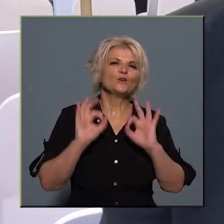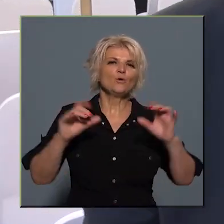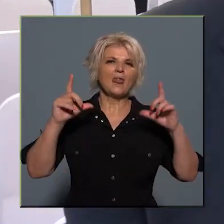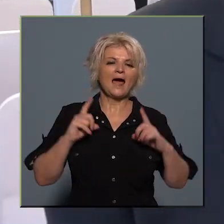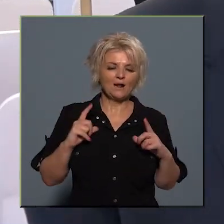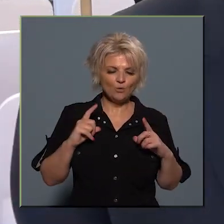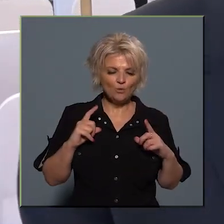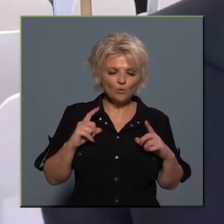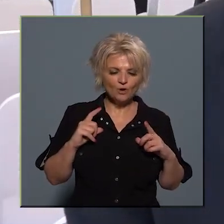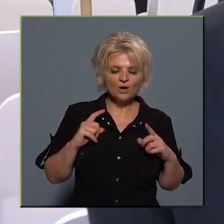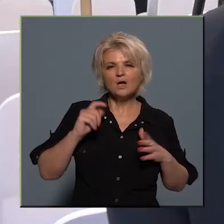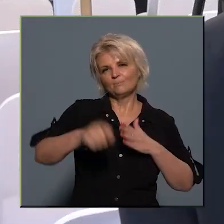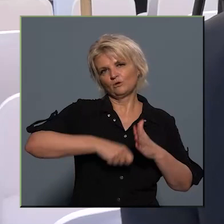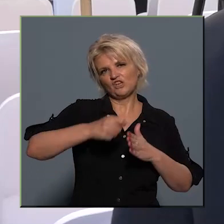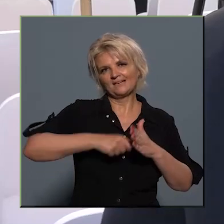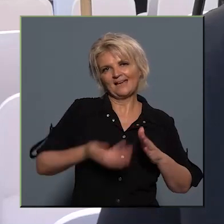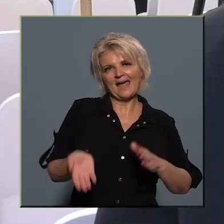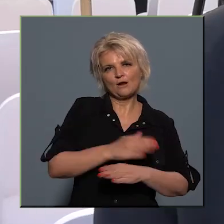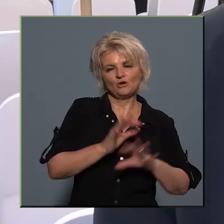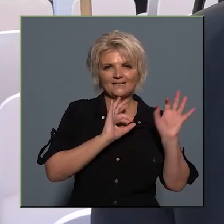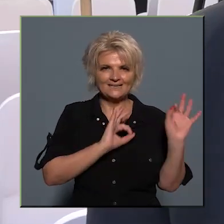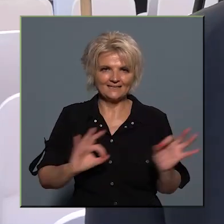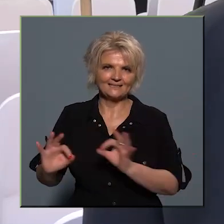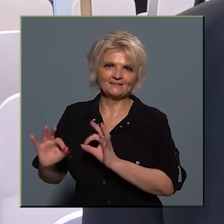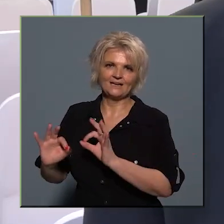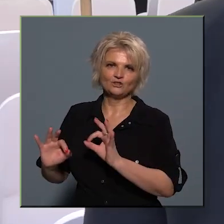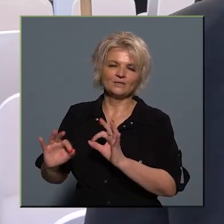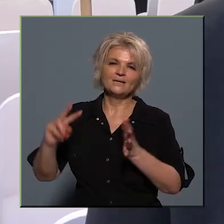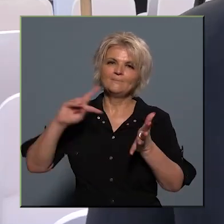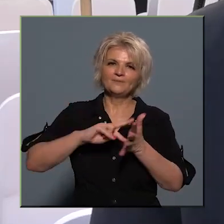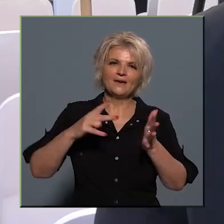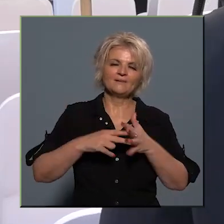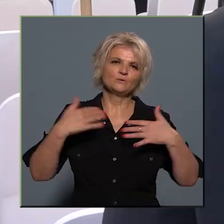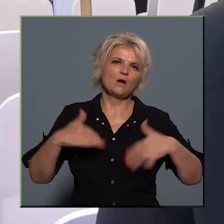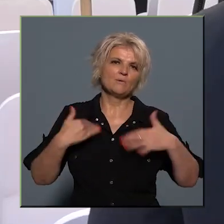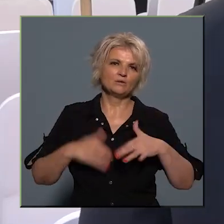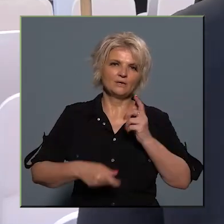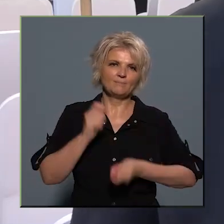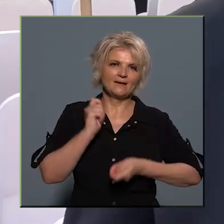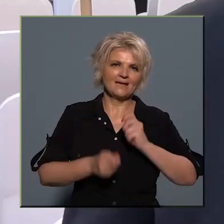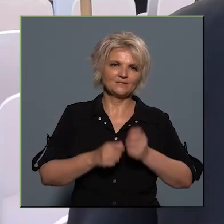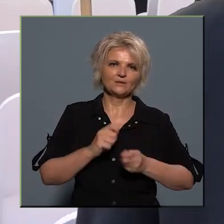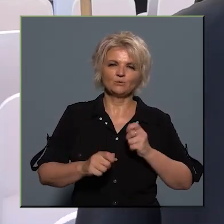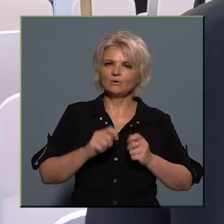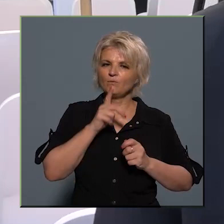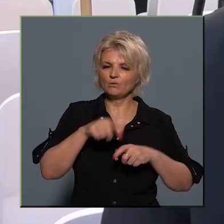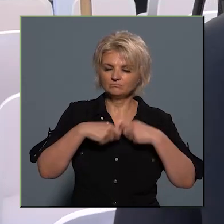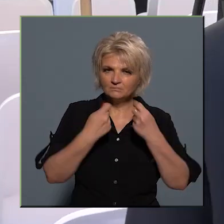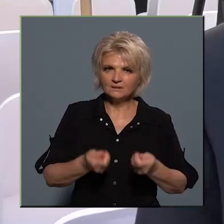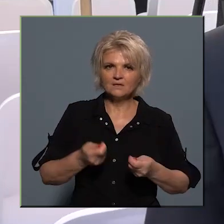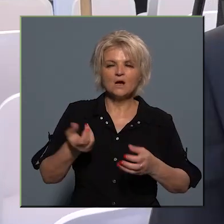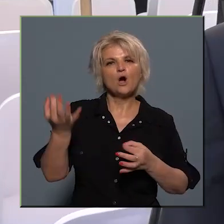pilot projektek és projektek előkészítésében. Tervezzük, hogy hamarosan pályázatot írunk ki, majd